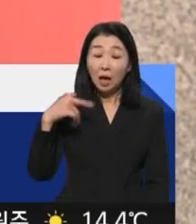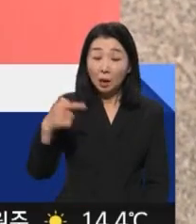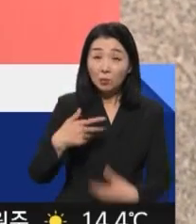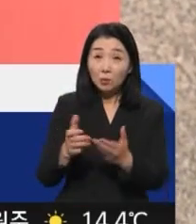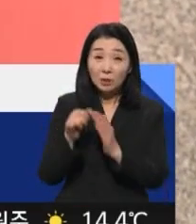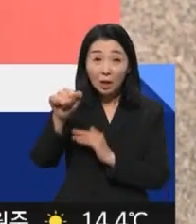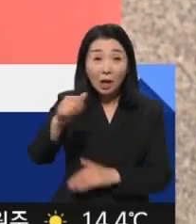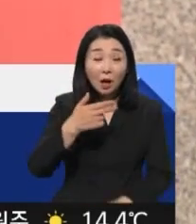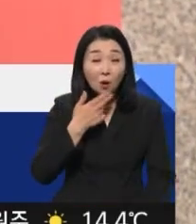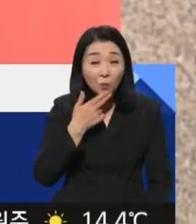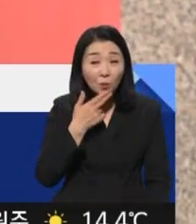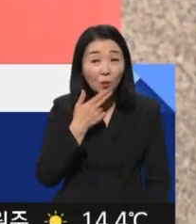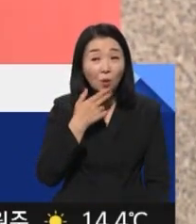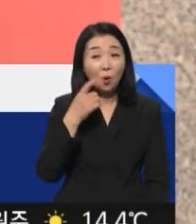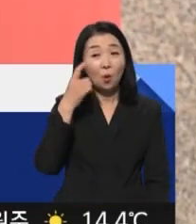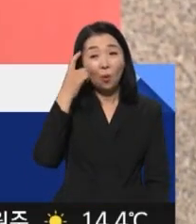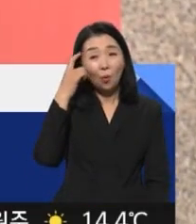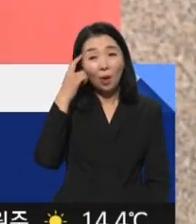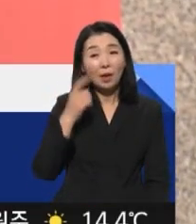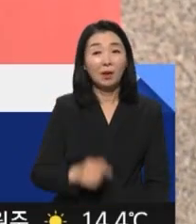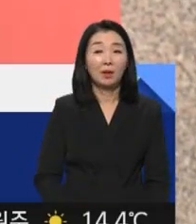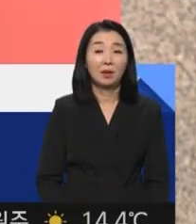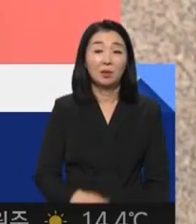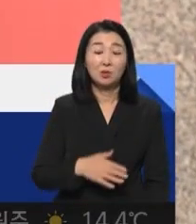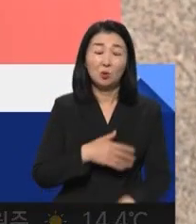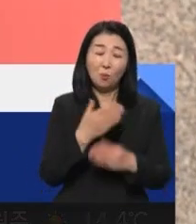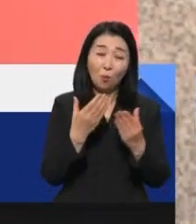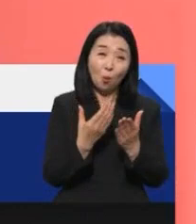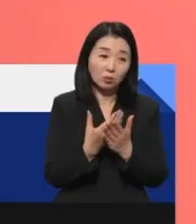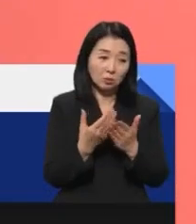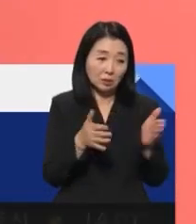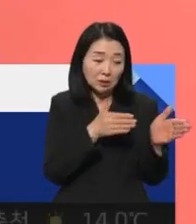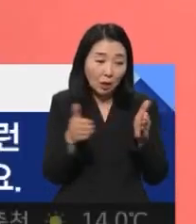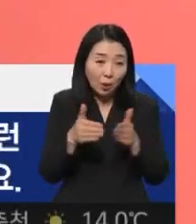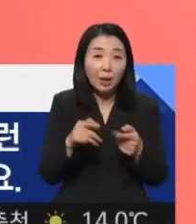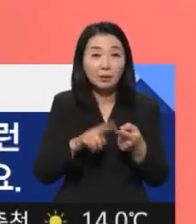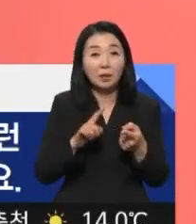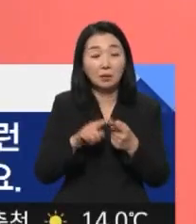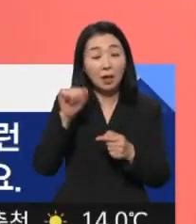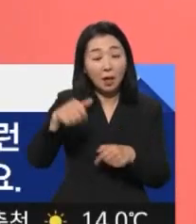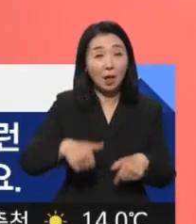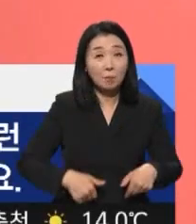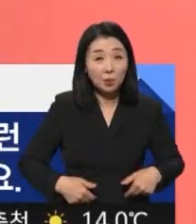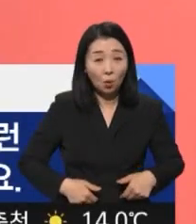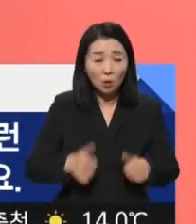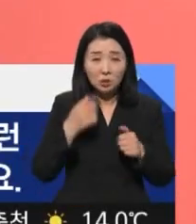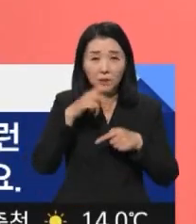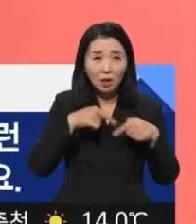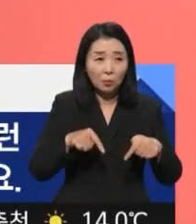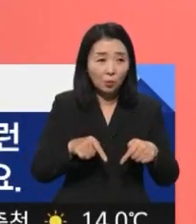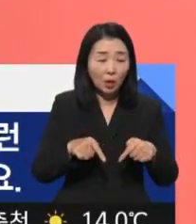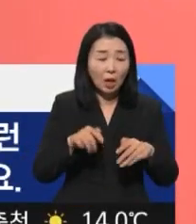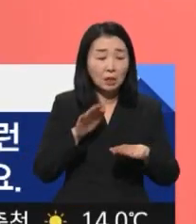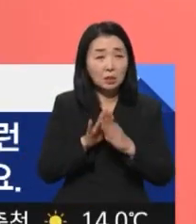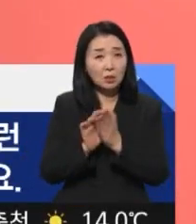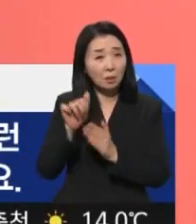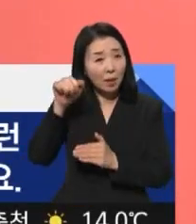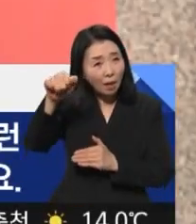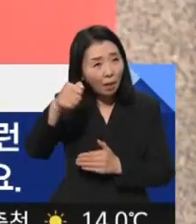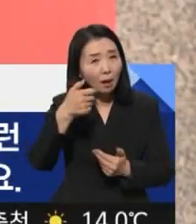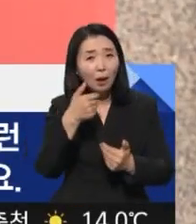저는 어쨌든 룰 세팅을 해서 전당대회를 준비를 해야 되고 심판이나 감독이 선수로 뛰는 것이 아무래도 좀 어색하지